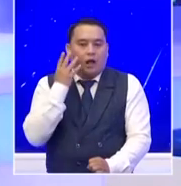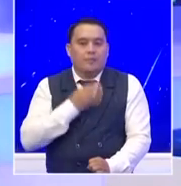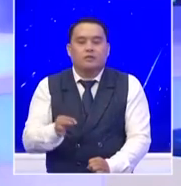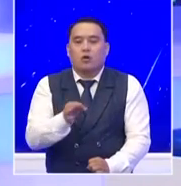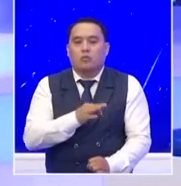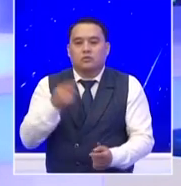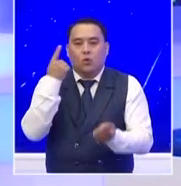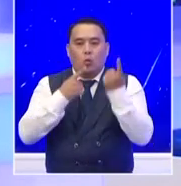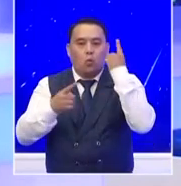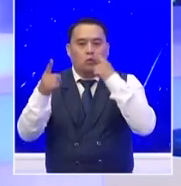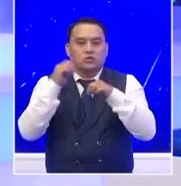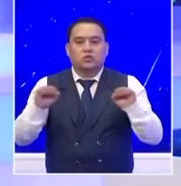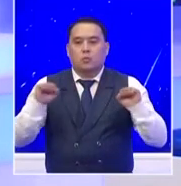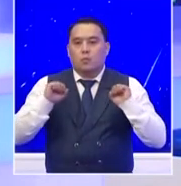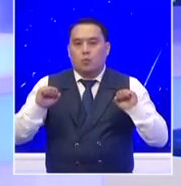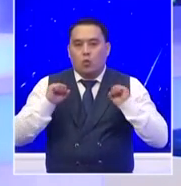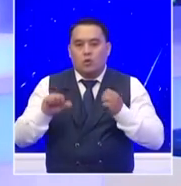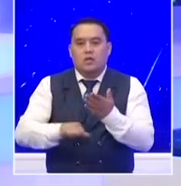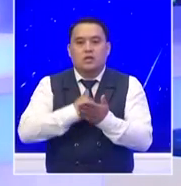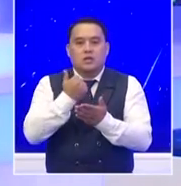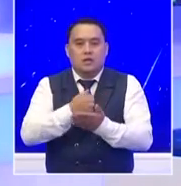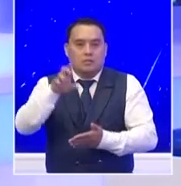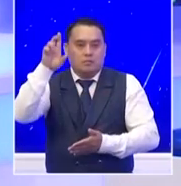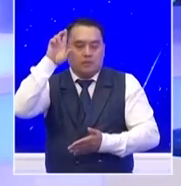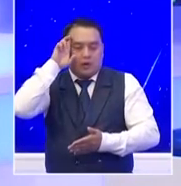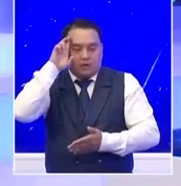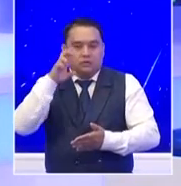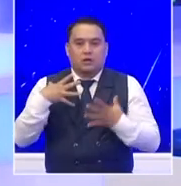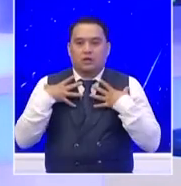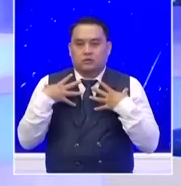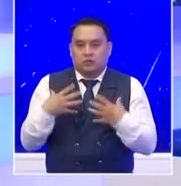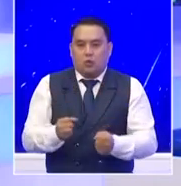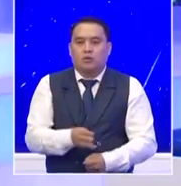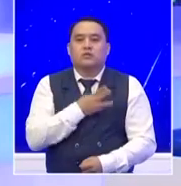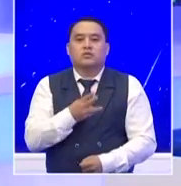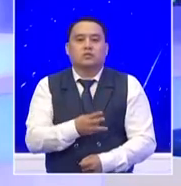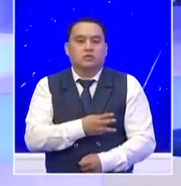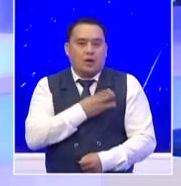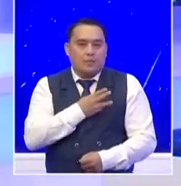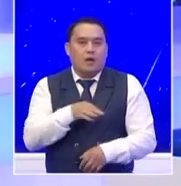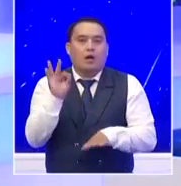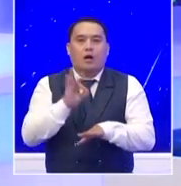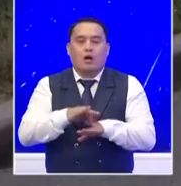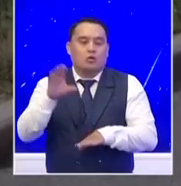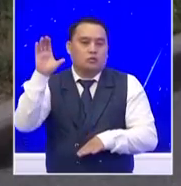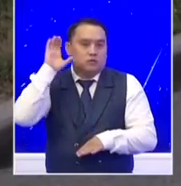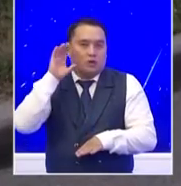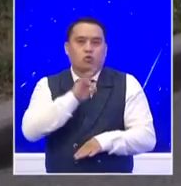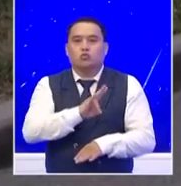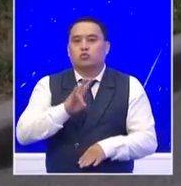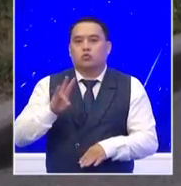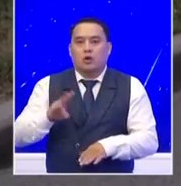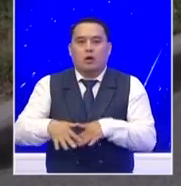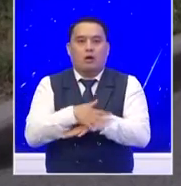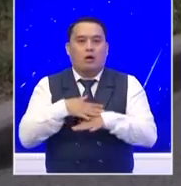Жетісулық өнер және спорт саңлақтары елбасының тезірек сауығып кетуін тілейді. Нұрсұлтан Әбішұлының ауырғанын естігенде Қазақстан